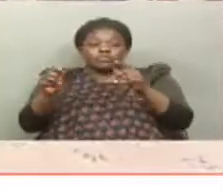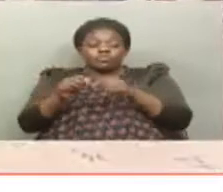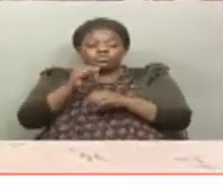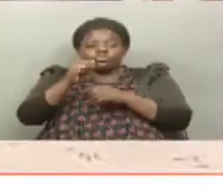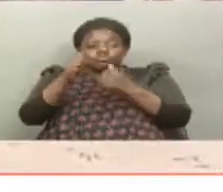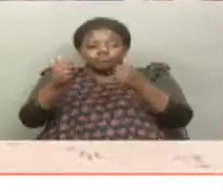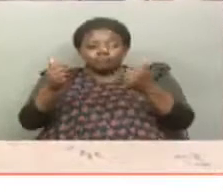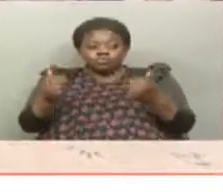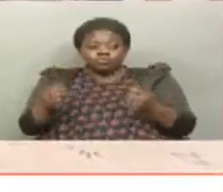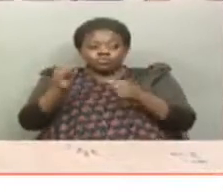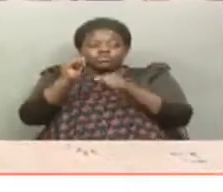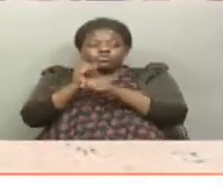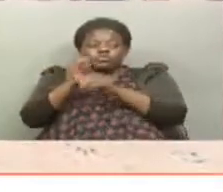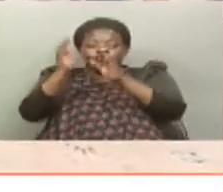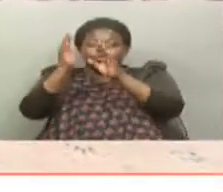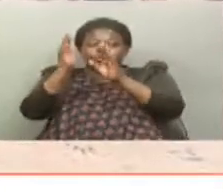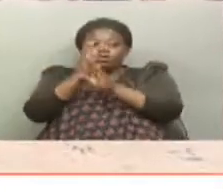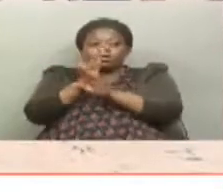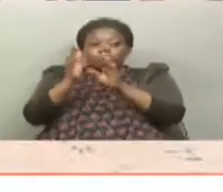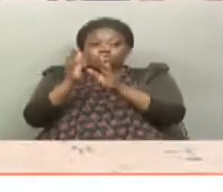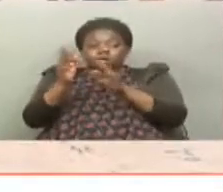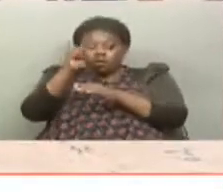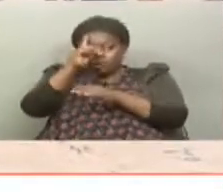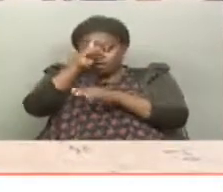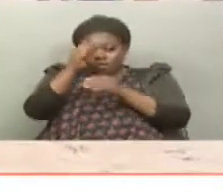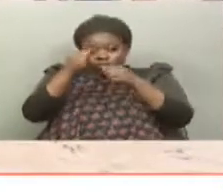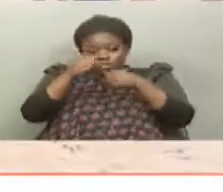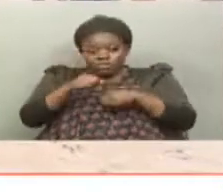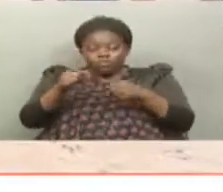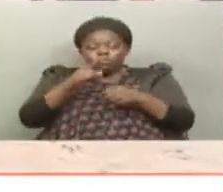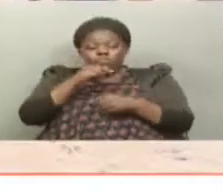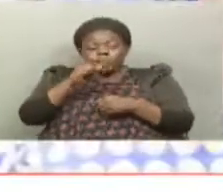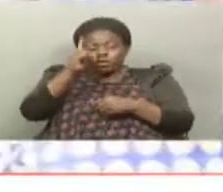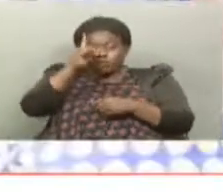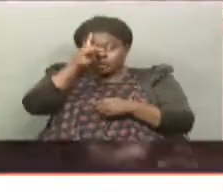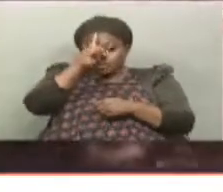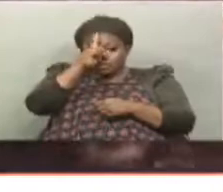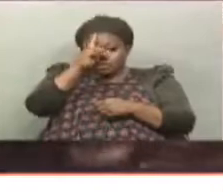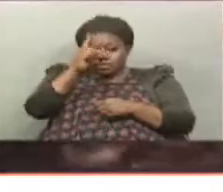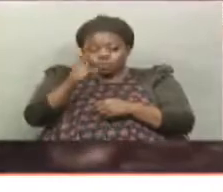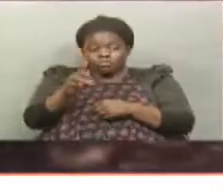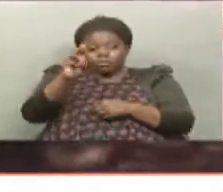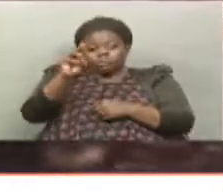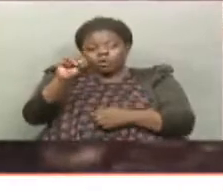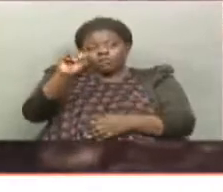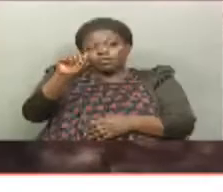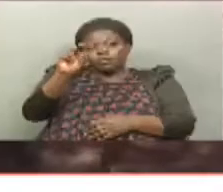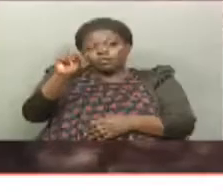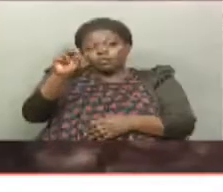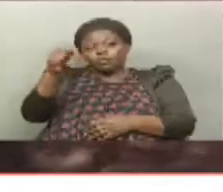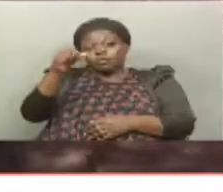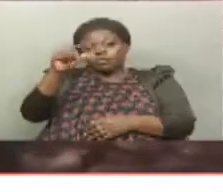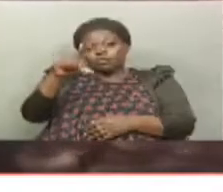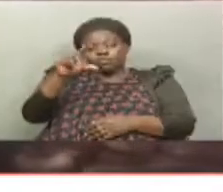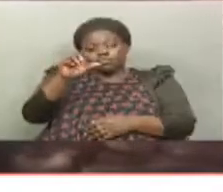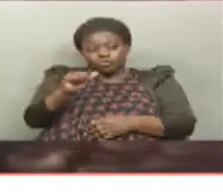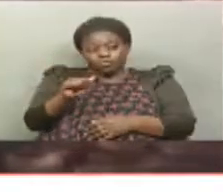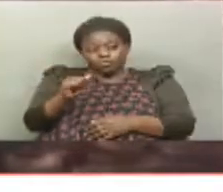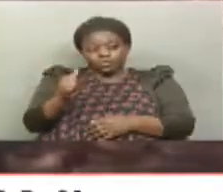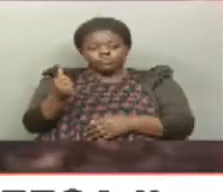n'abazzukulu be ng'omulimu gw'okukweka Ssekabaka yagukola n'eyali omwami wa Ssaabasajja mu ssaza ly'e Mawogola obudde obwo